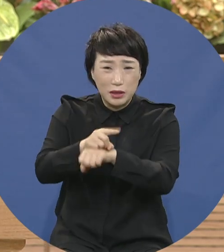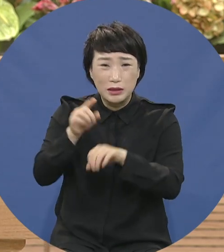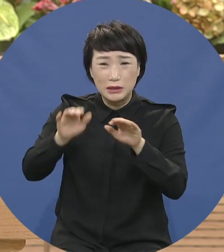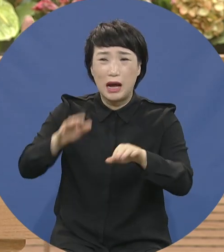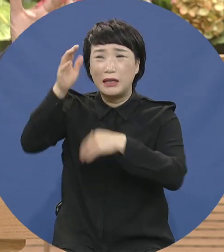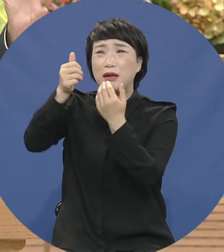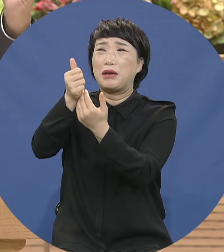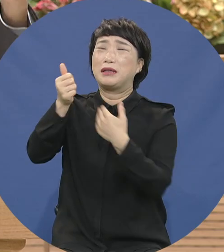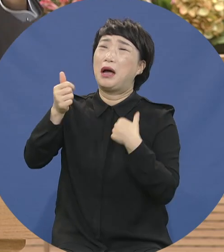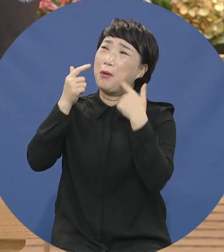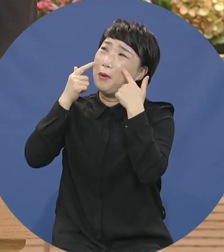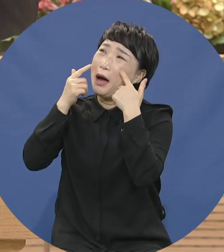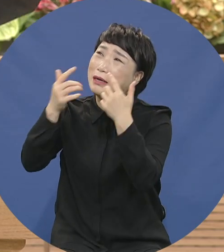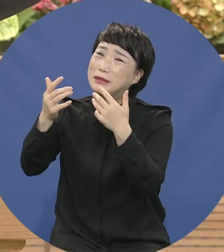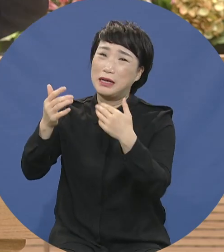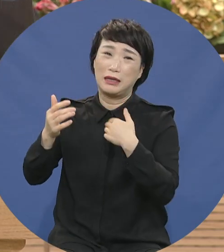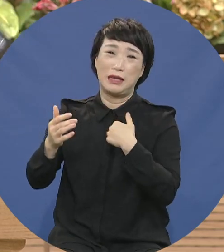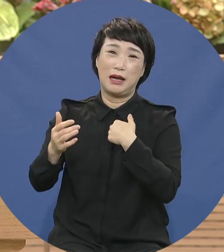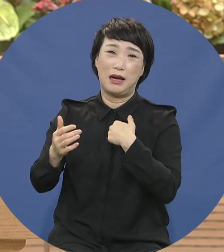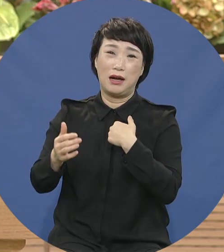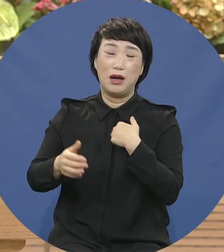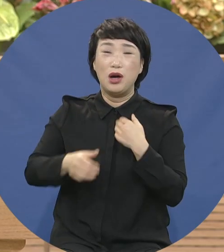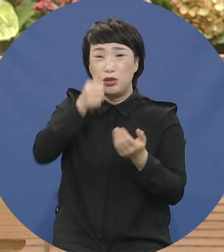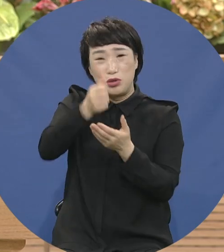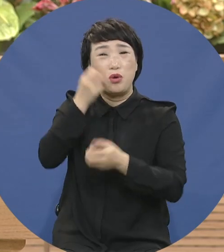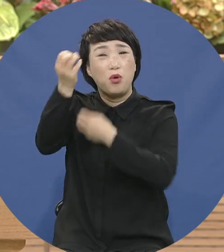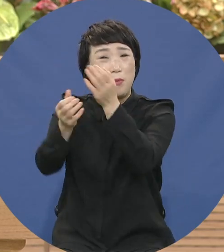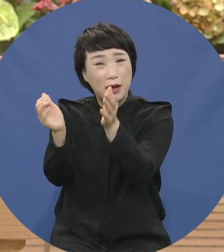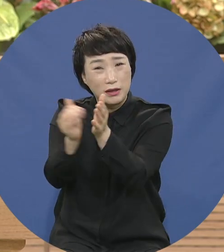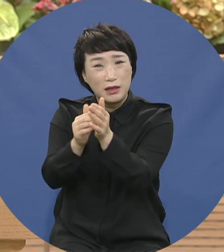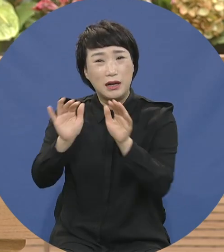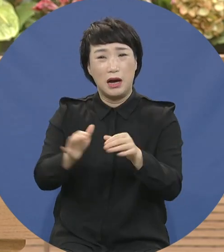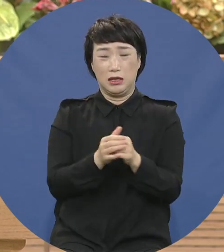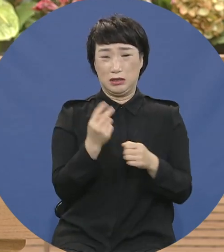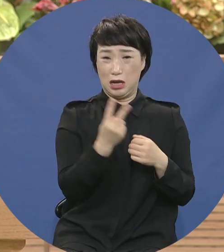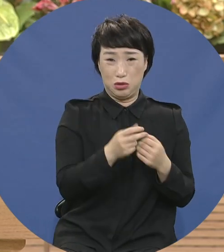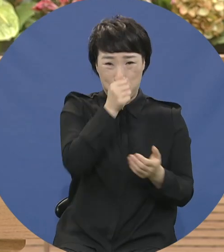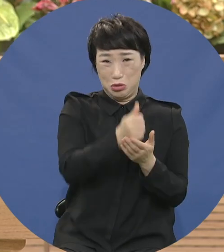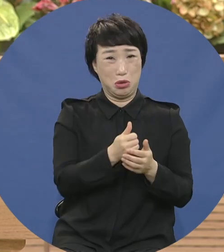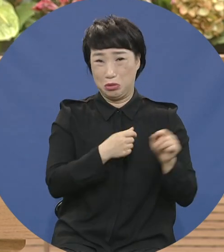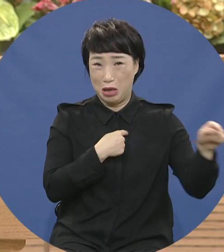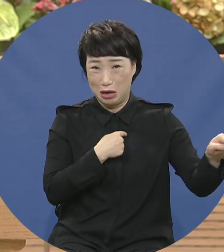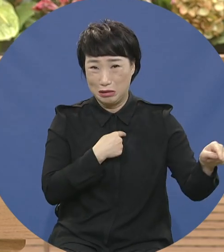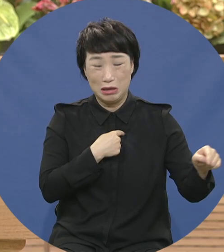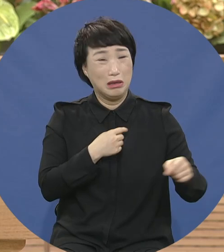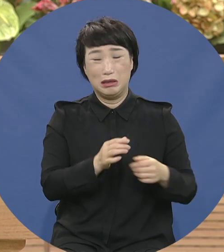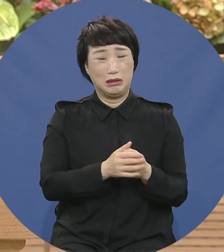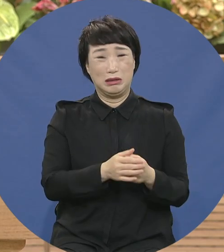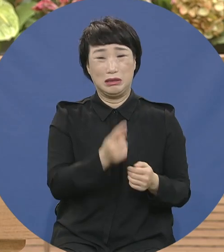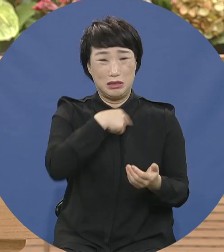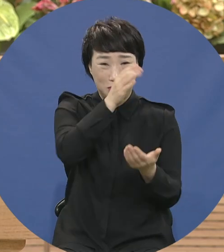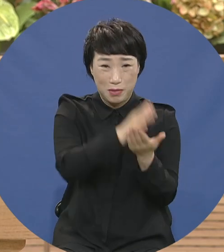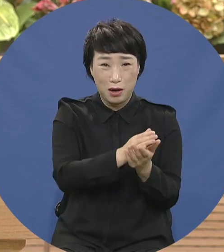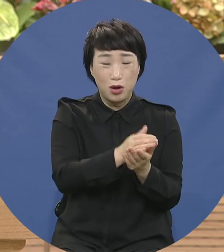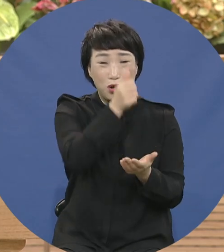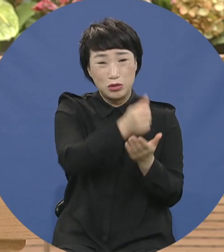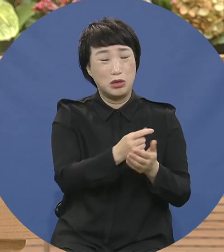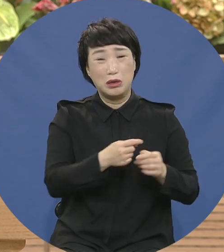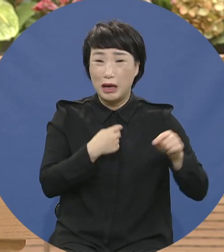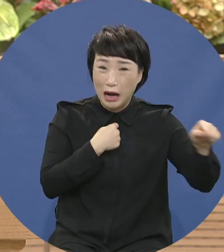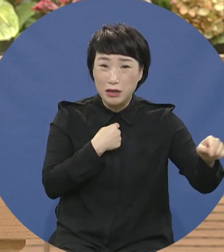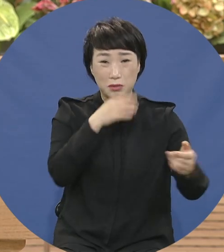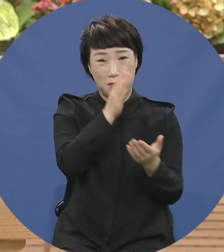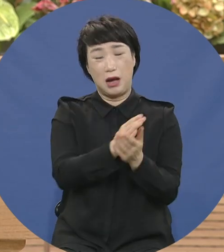하나님 앞에 확실하고도 분명하게 죄를 내놓고 다시는 죄를 수용하지 않는 것이 회개라 이